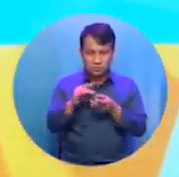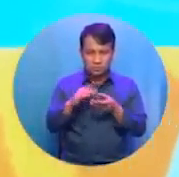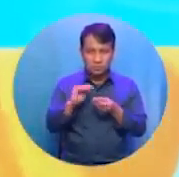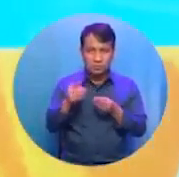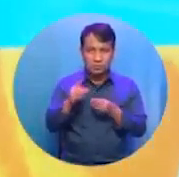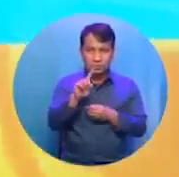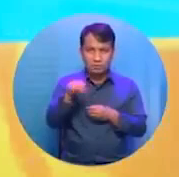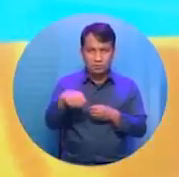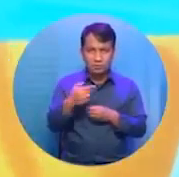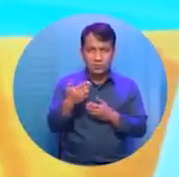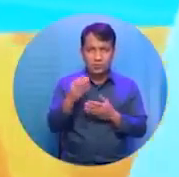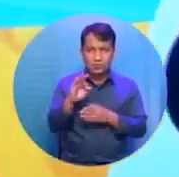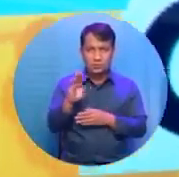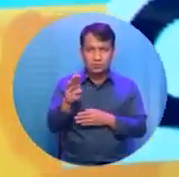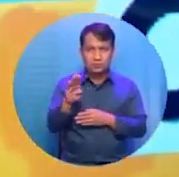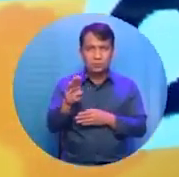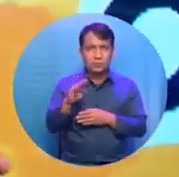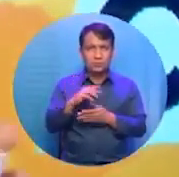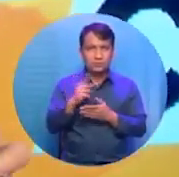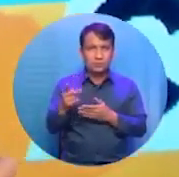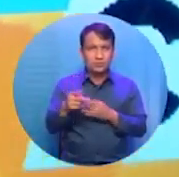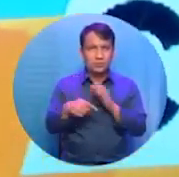sa 1PH Facebook page.